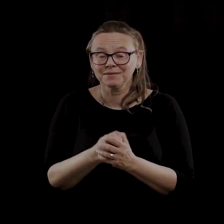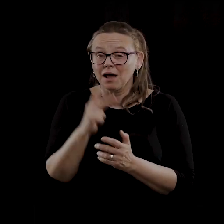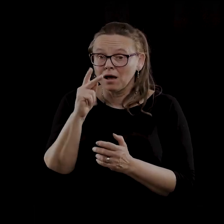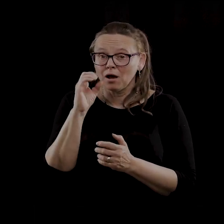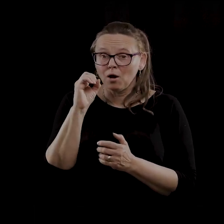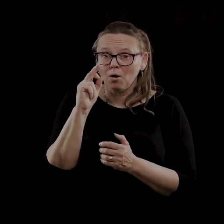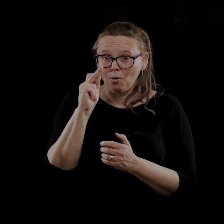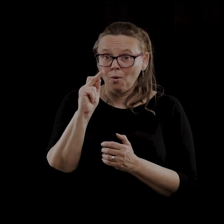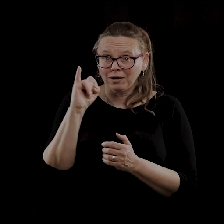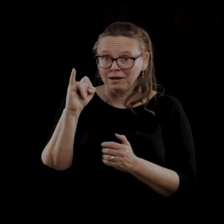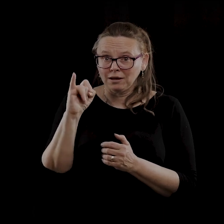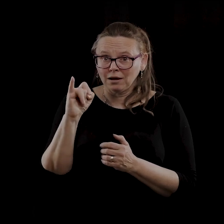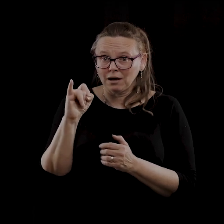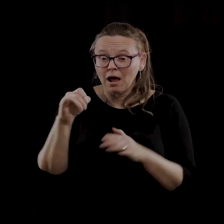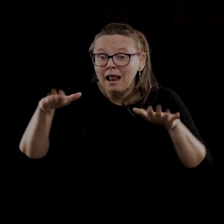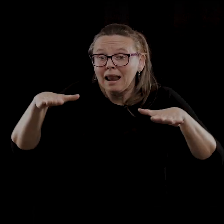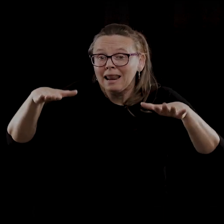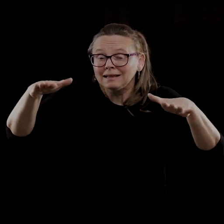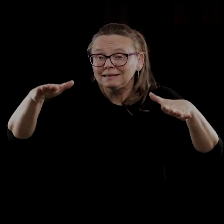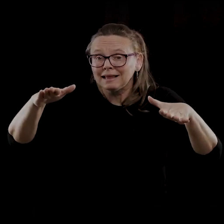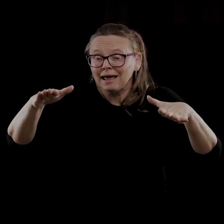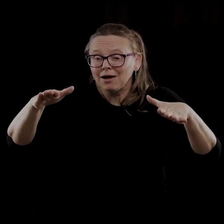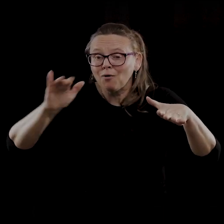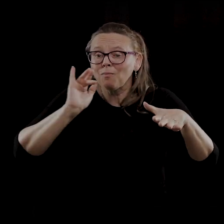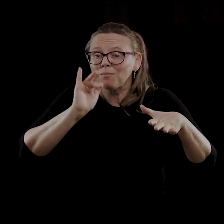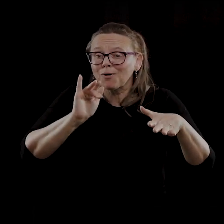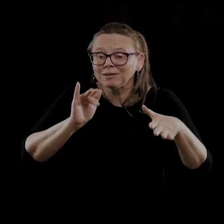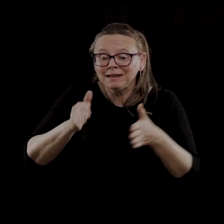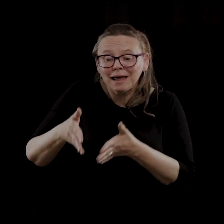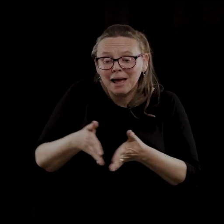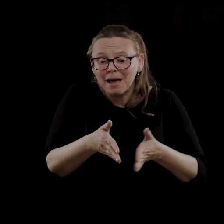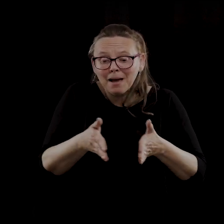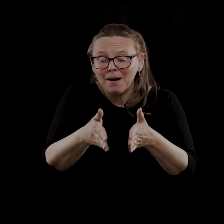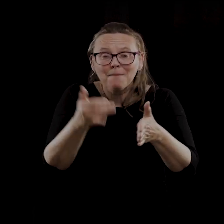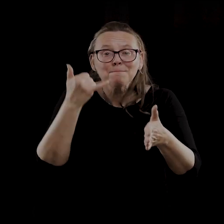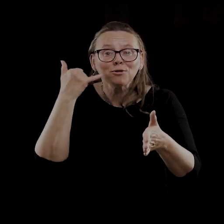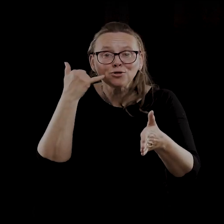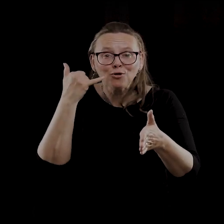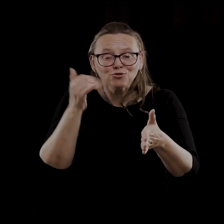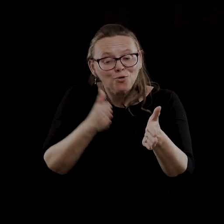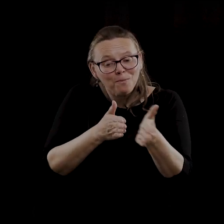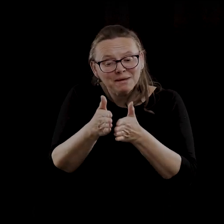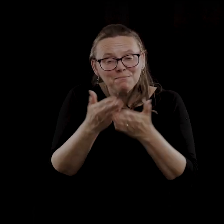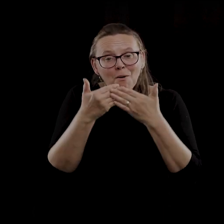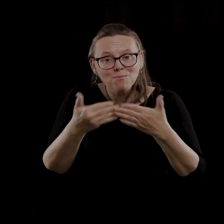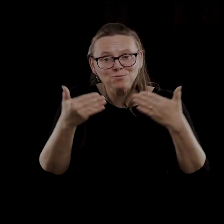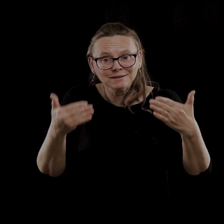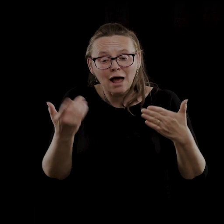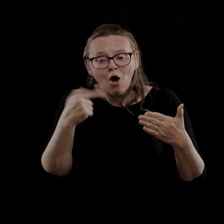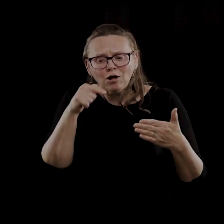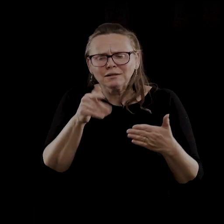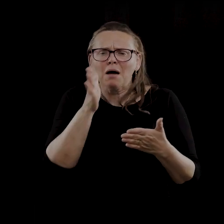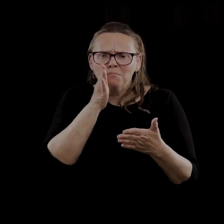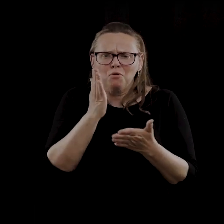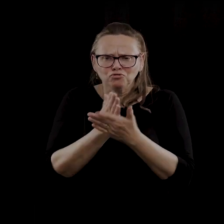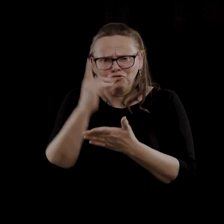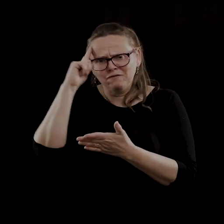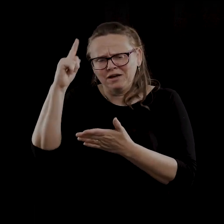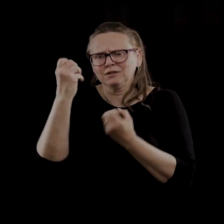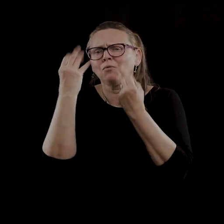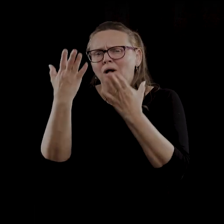Koki je letel proti potočku, ki je tekel mimo muzeja. Od tam bo že znal domov.